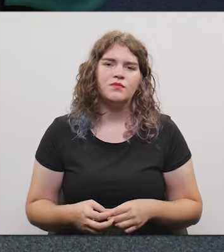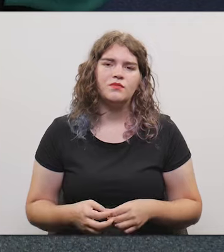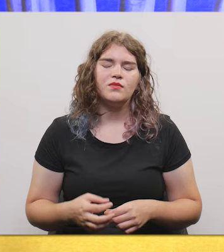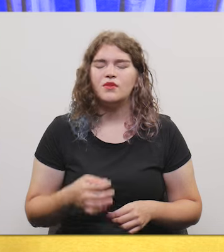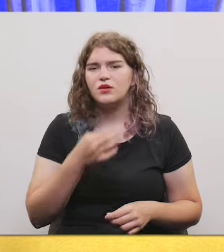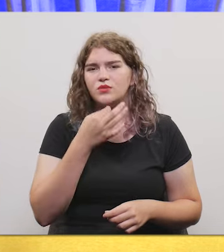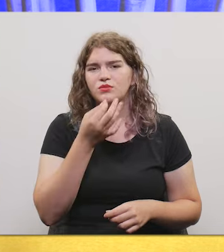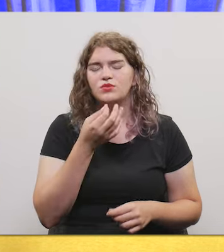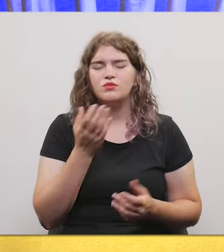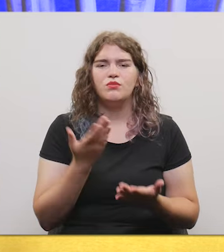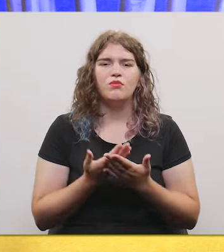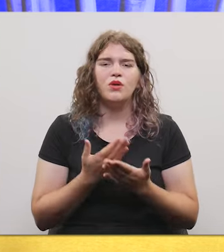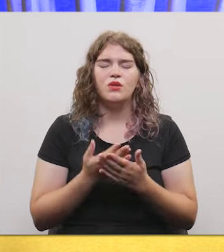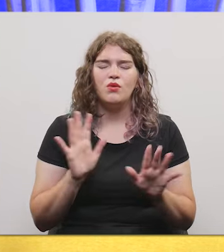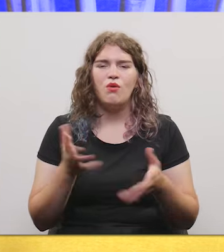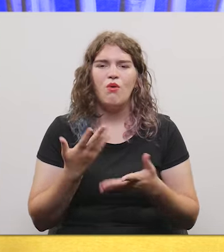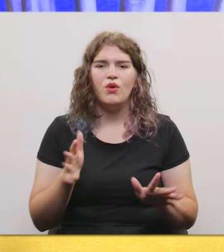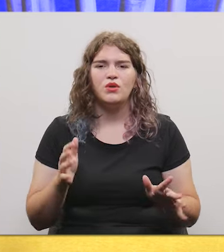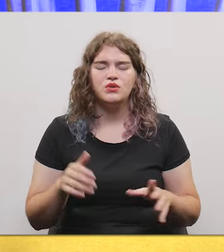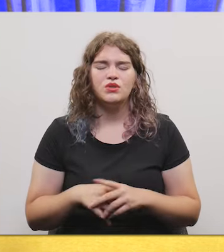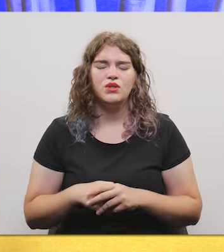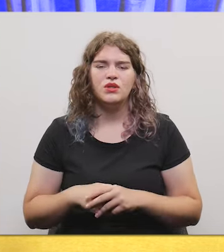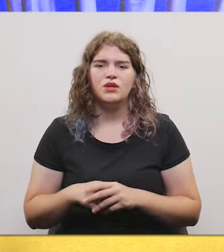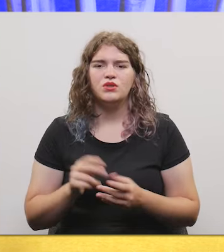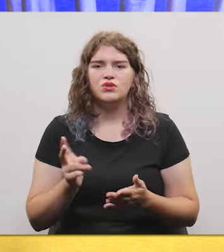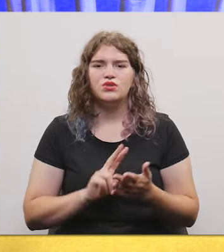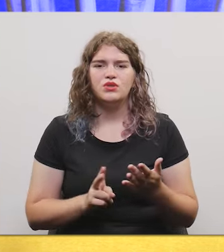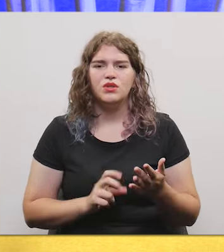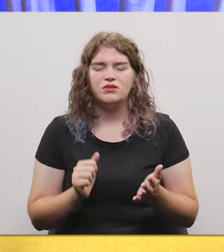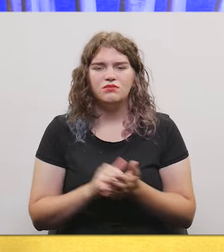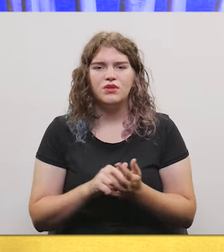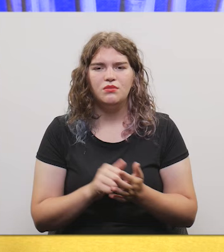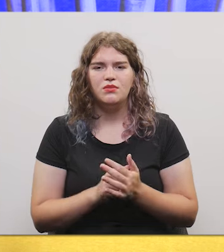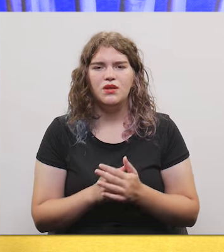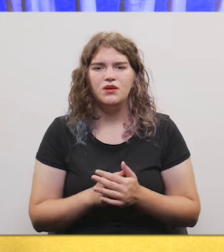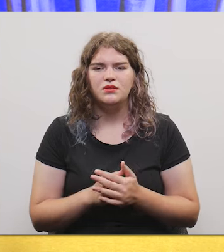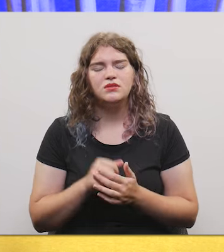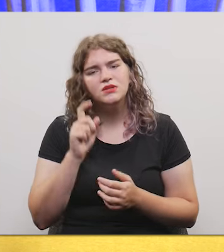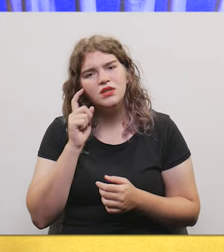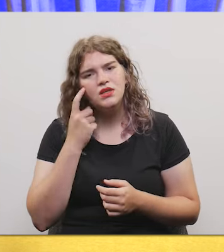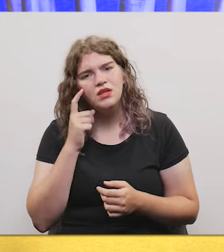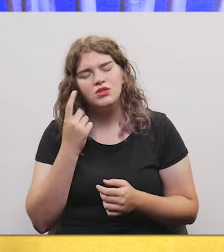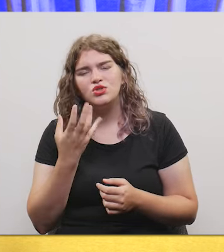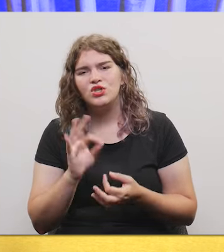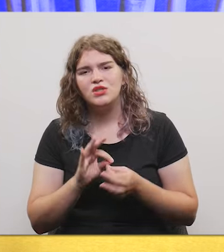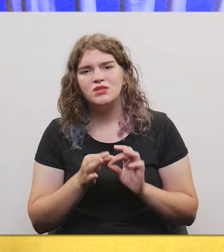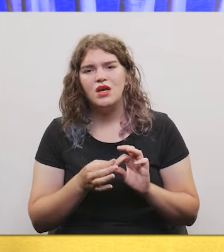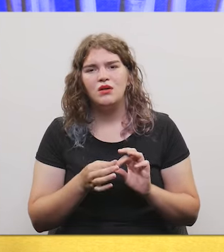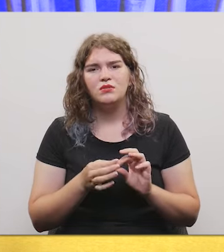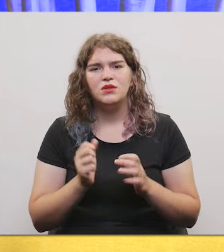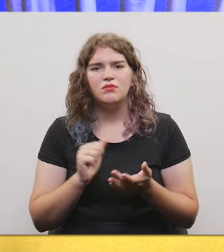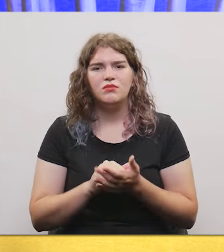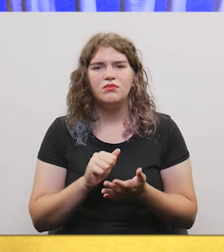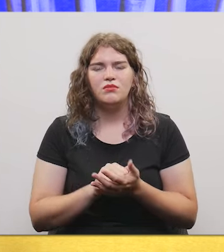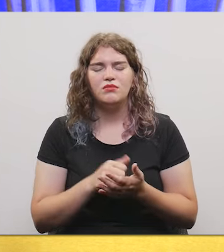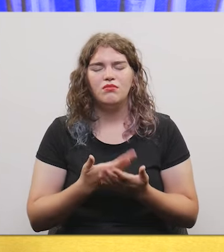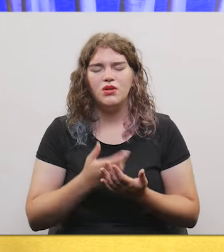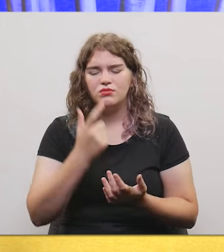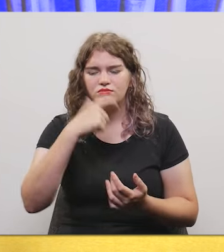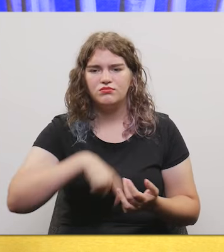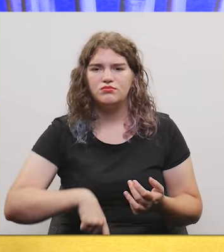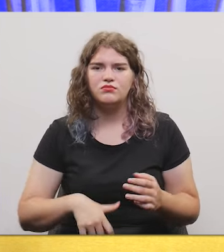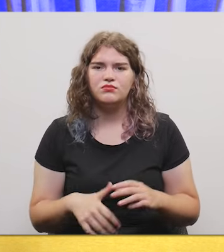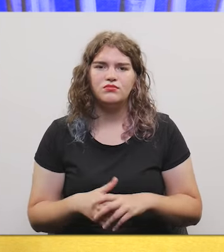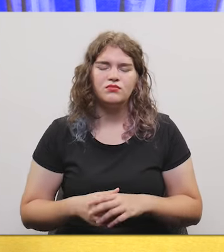Și îndemn pe toți cei care citesc cuvântul Domnului să se gândească ce înseamnă